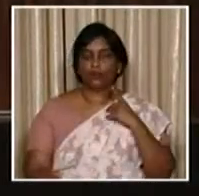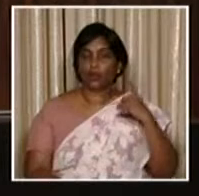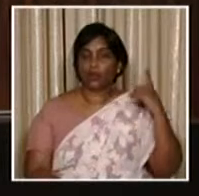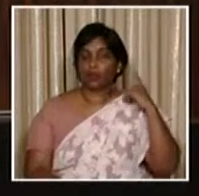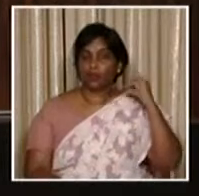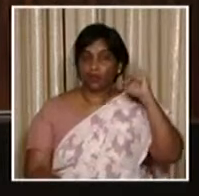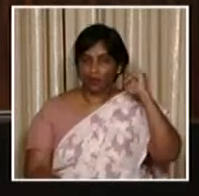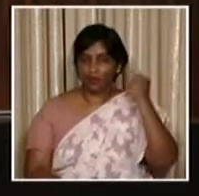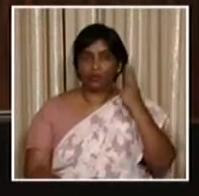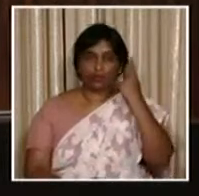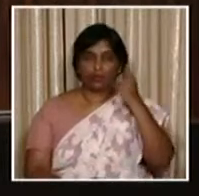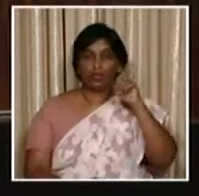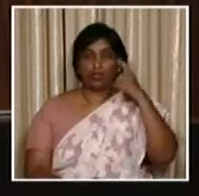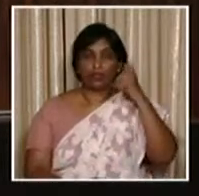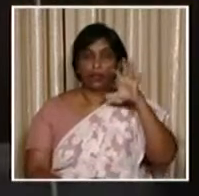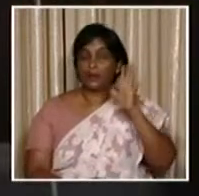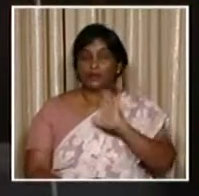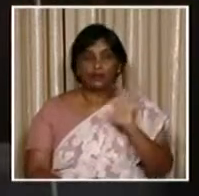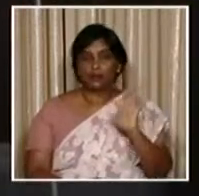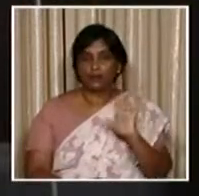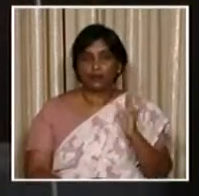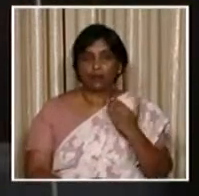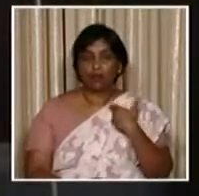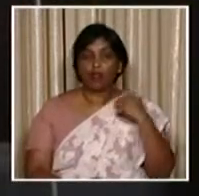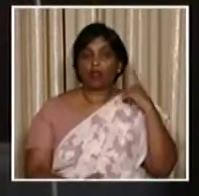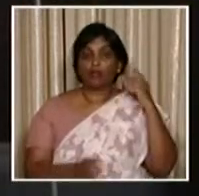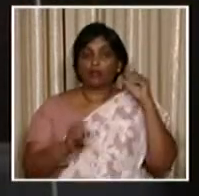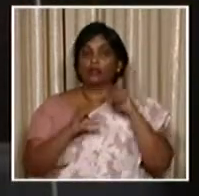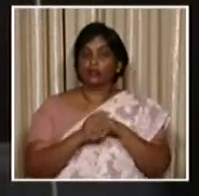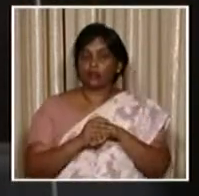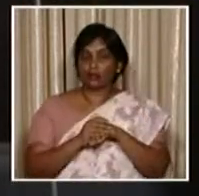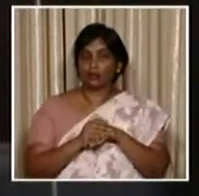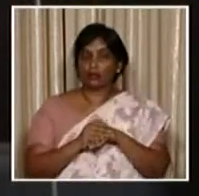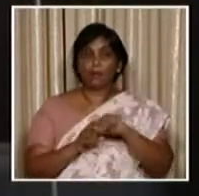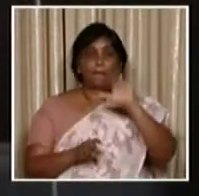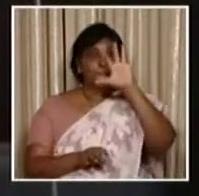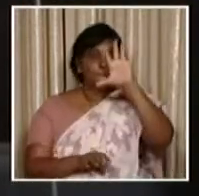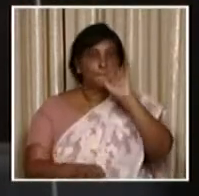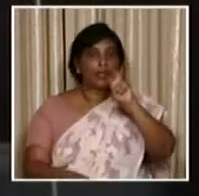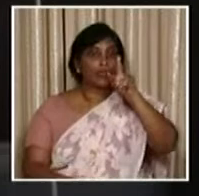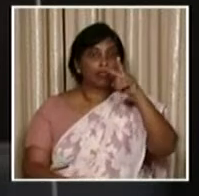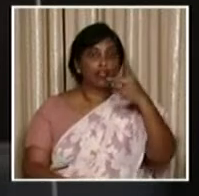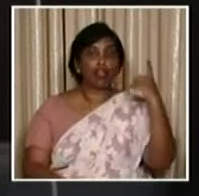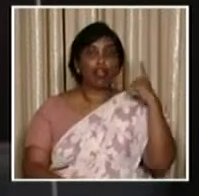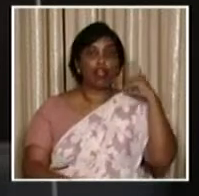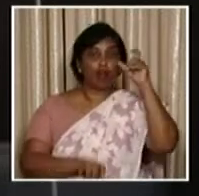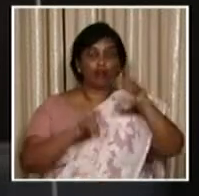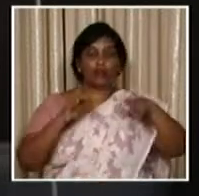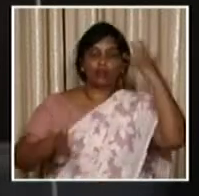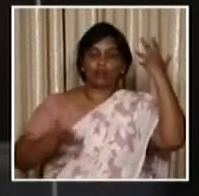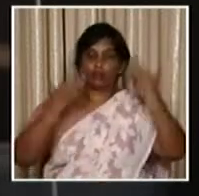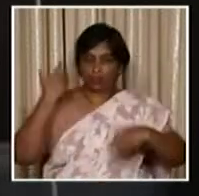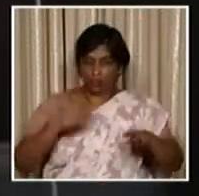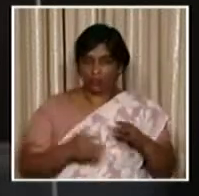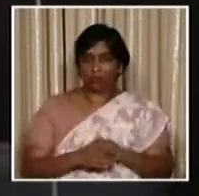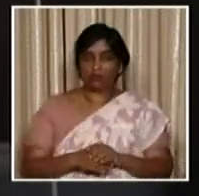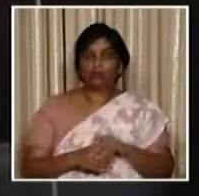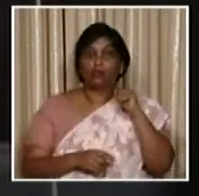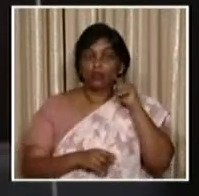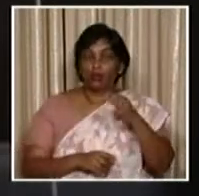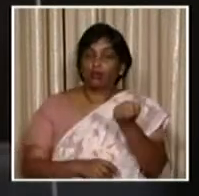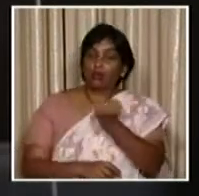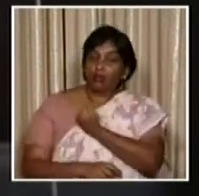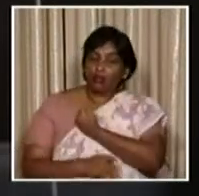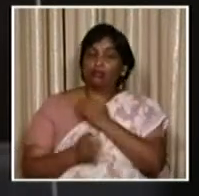හමුදාපති කාලේ 1000ක් 1500ක් නෙමෙයි මම හමුදාපති කාලේ 5200ක් හමුදාපතින් ජීවිතක්ෂරපත් වුණා ඒ